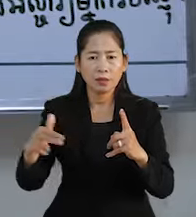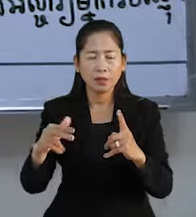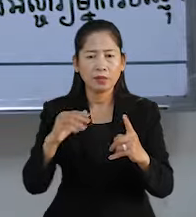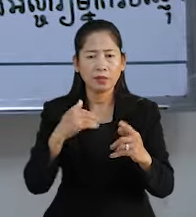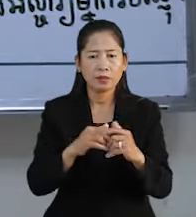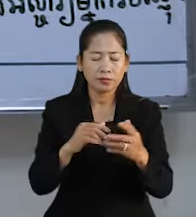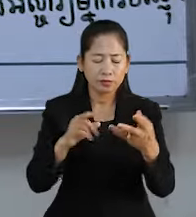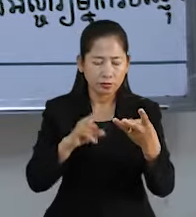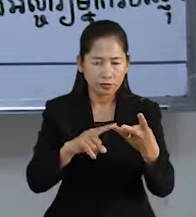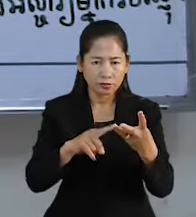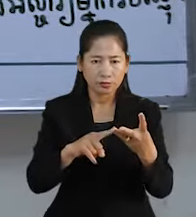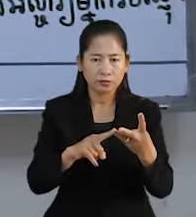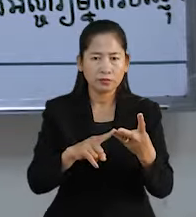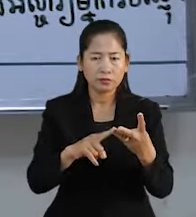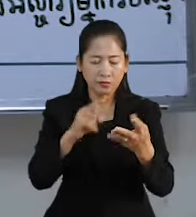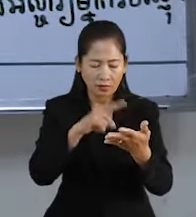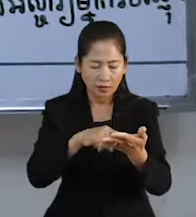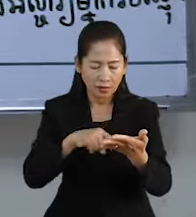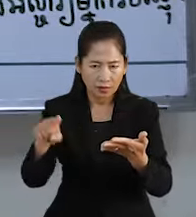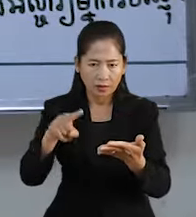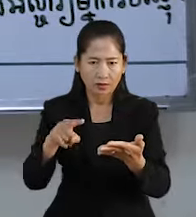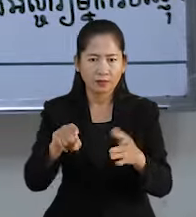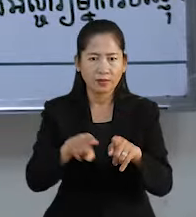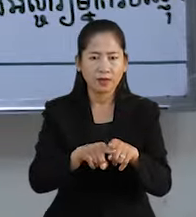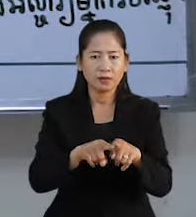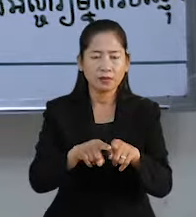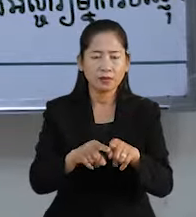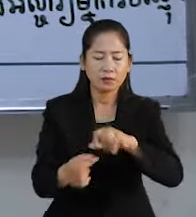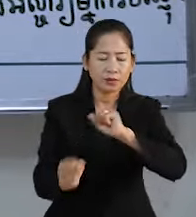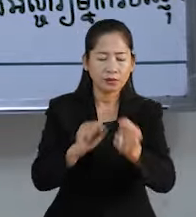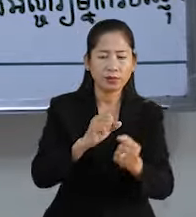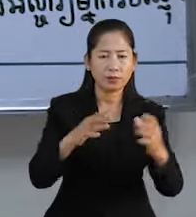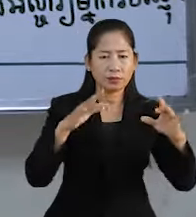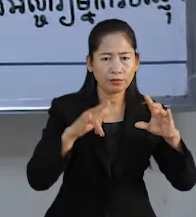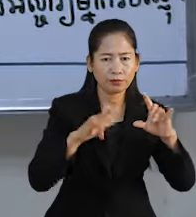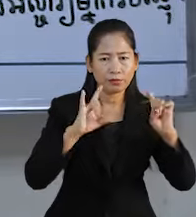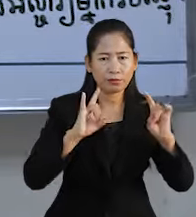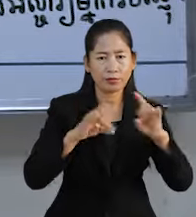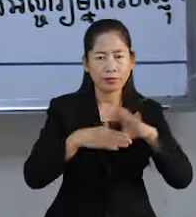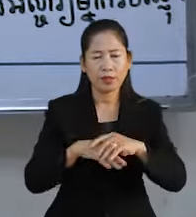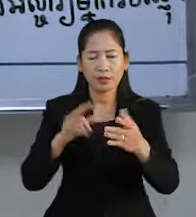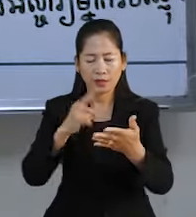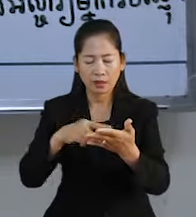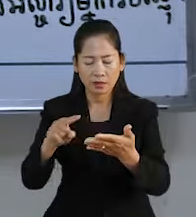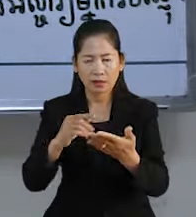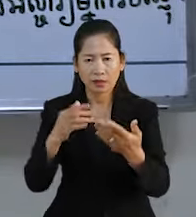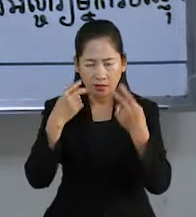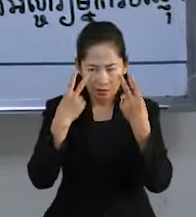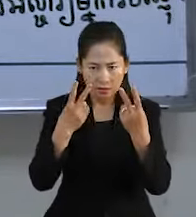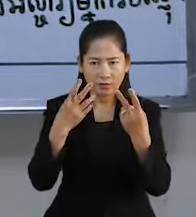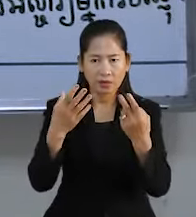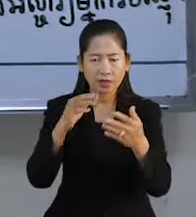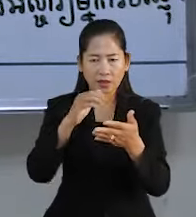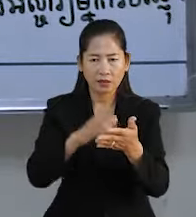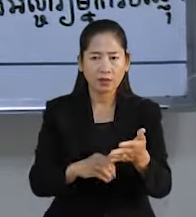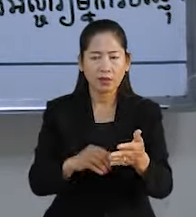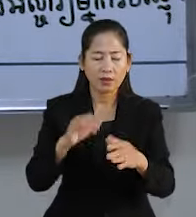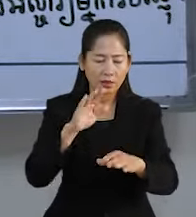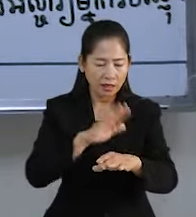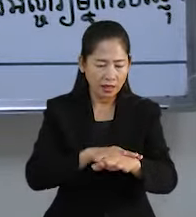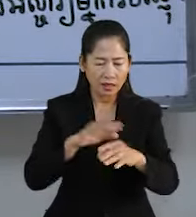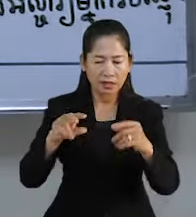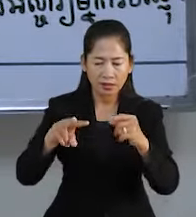ម្ដីបន្ទាប់មកគឺកូនធ្វើការកែលម្អដូននីកែណាកូនណាចាហើយអំបញ្ញមិញក៏យើងនៅមានការខ្វះមួយគឺពាក្